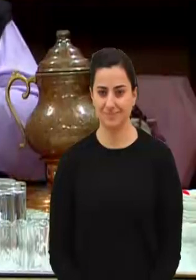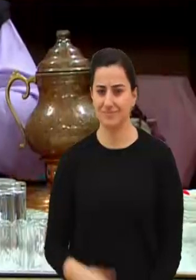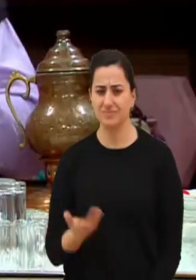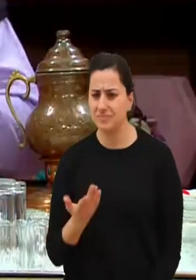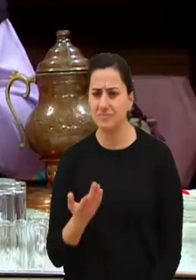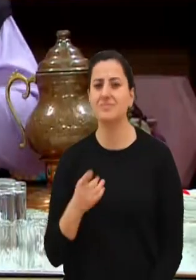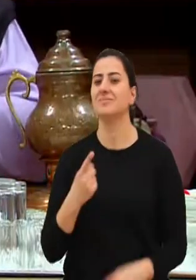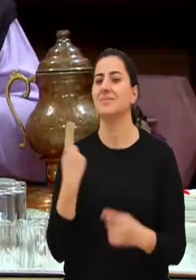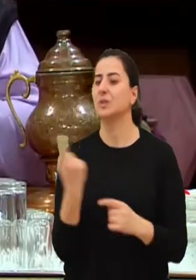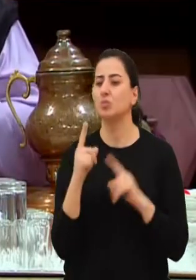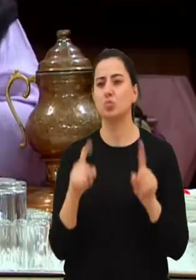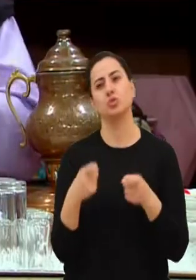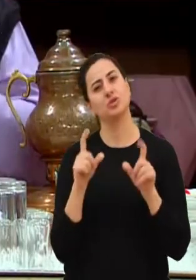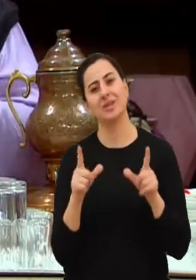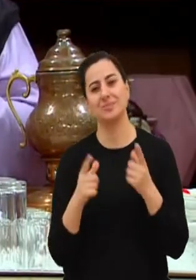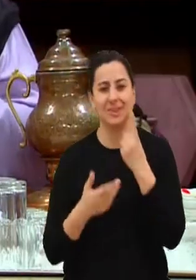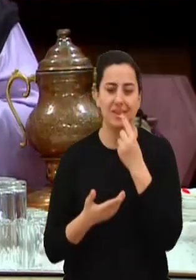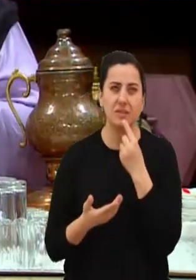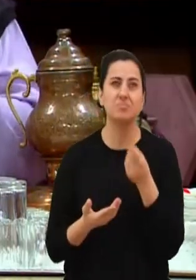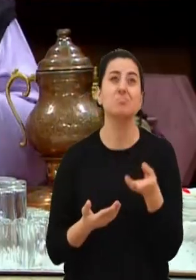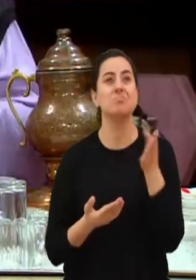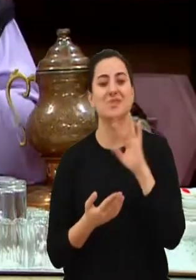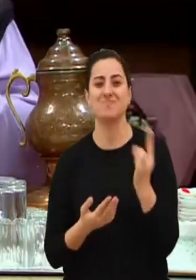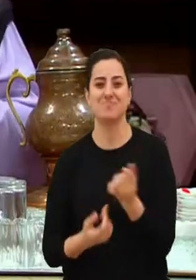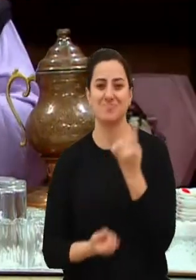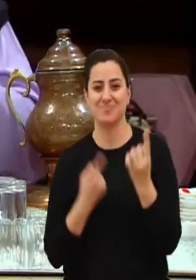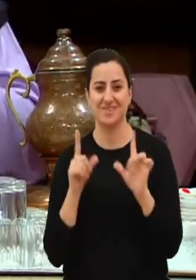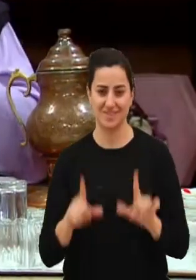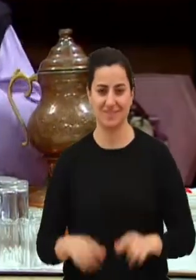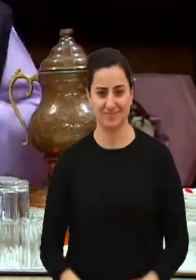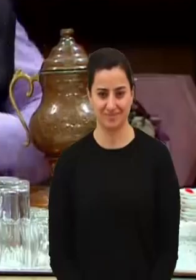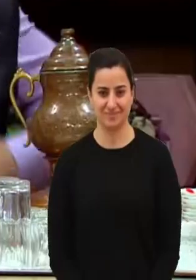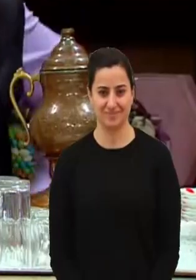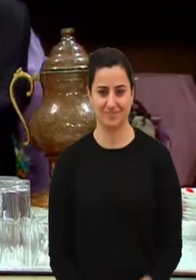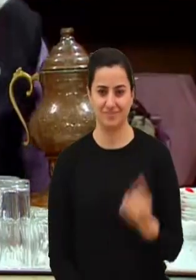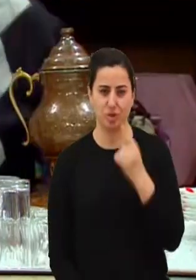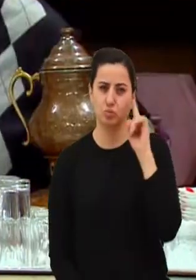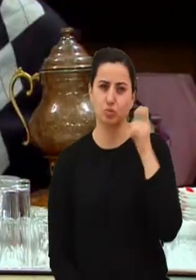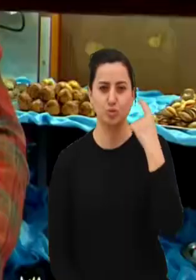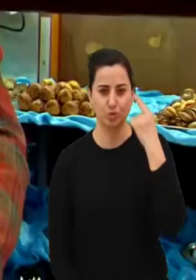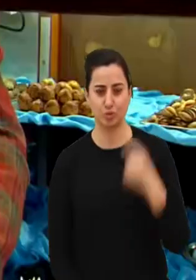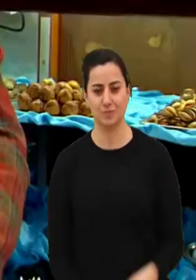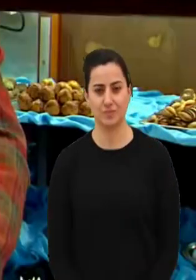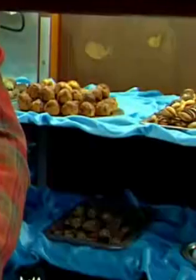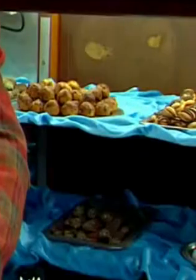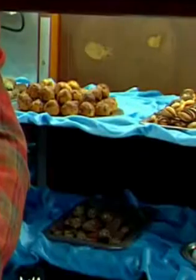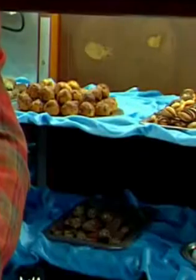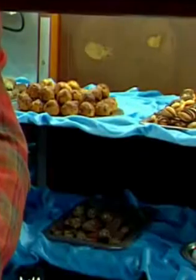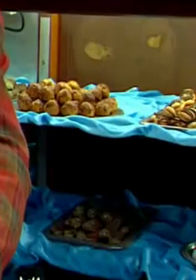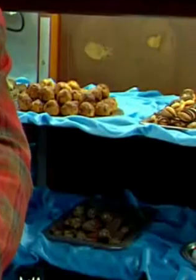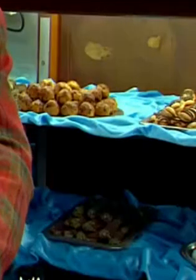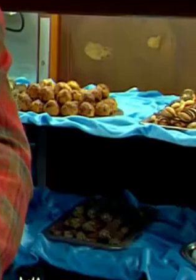Başka bir şey bulmak lazım. Bu tatlıların dışında. Değil mi? Acayip değişik bir şey bulmak lazım.